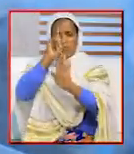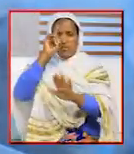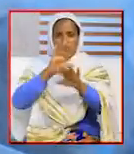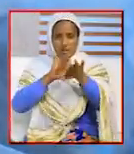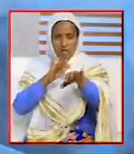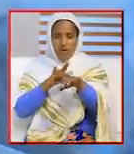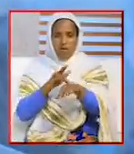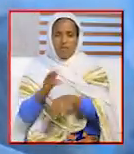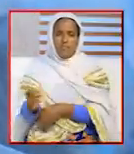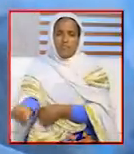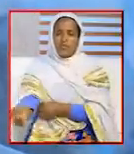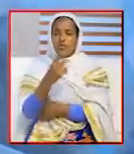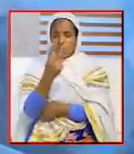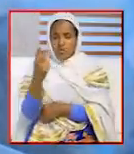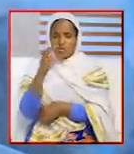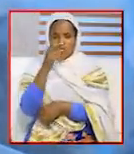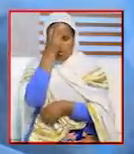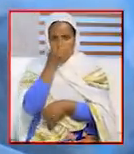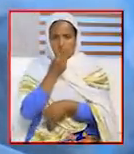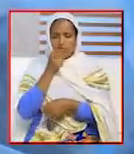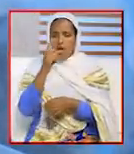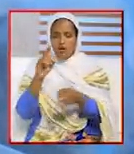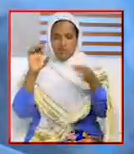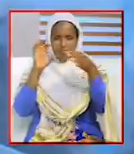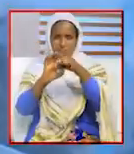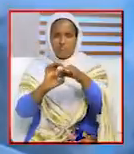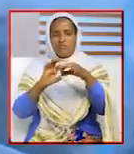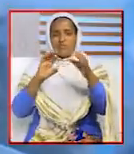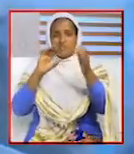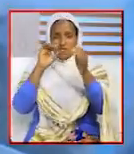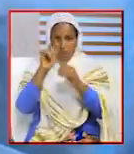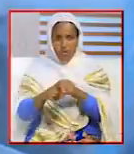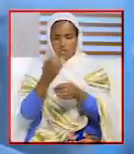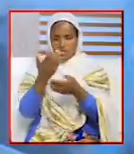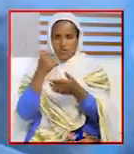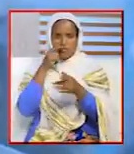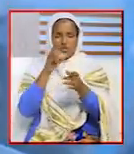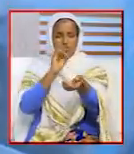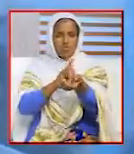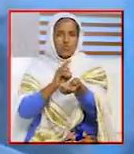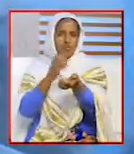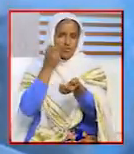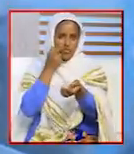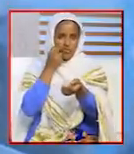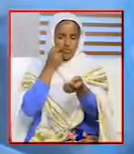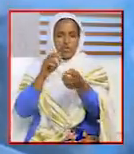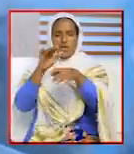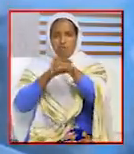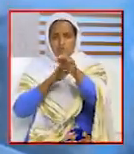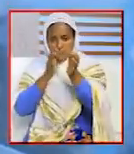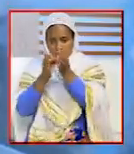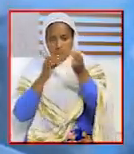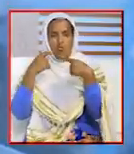ላይ ሁለት ወላጆች አንድ መሆን ሲገባን ቀደም ዶክተር ወሰንም